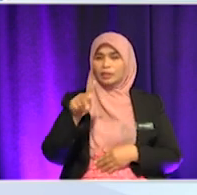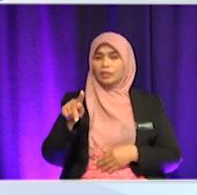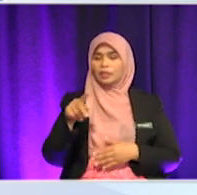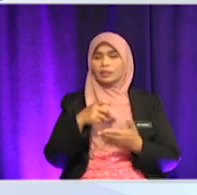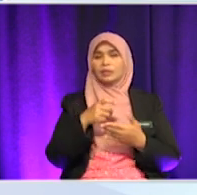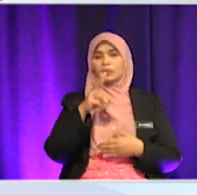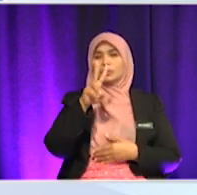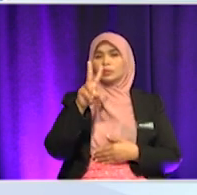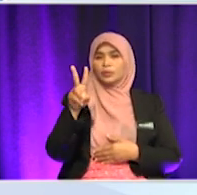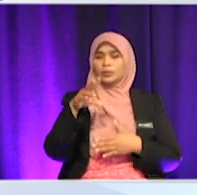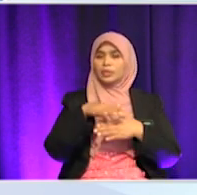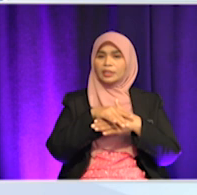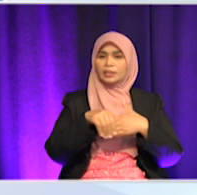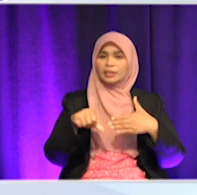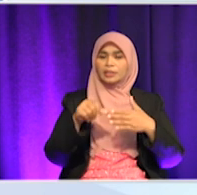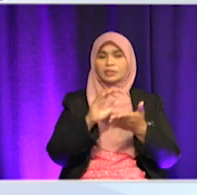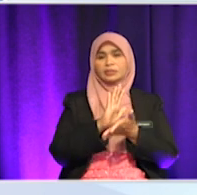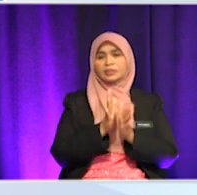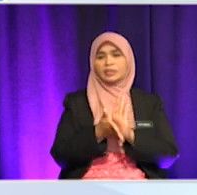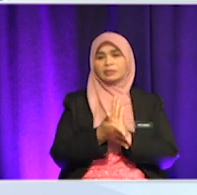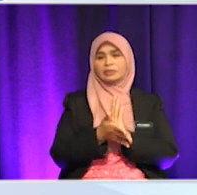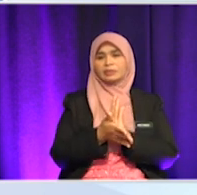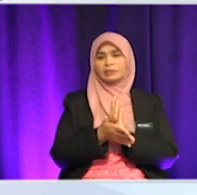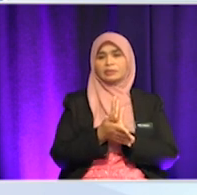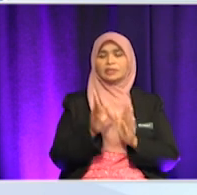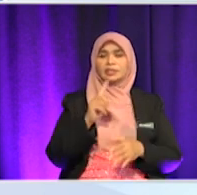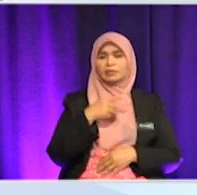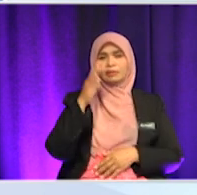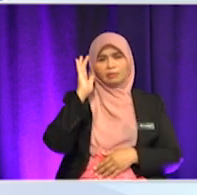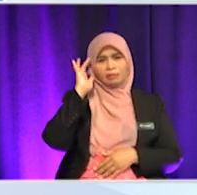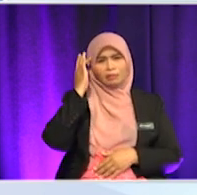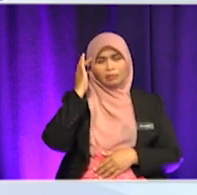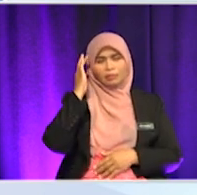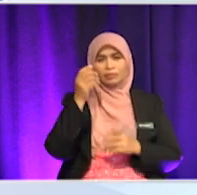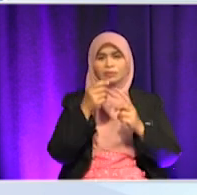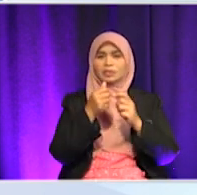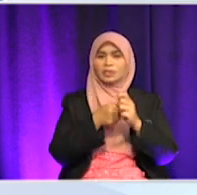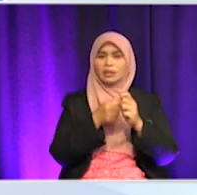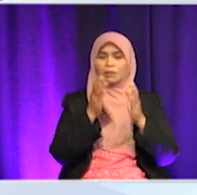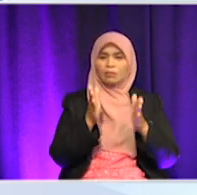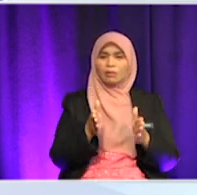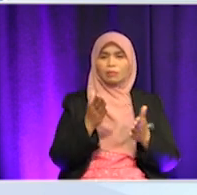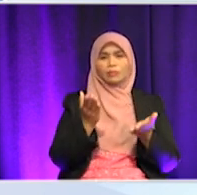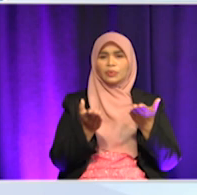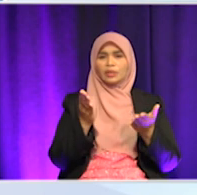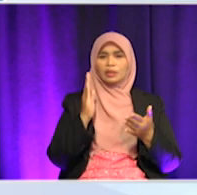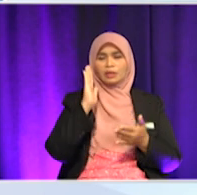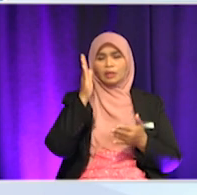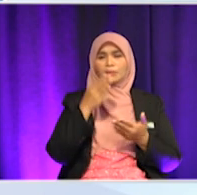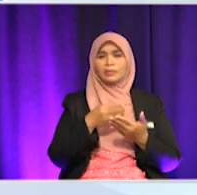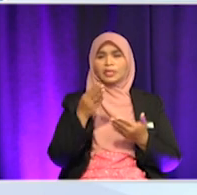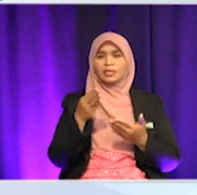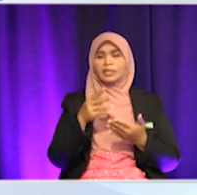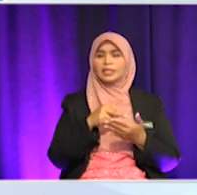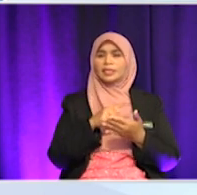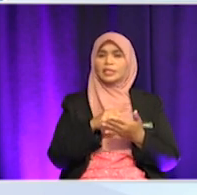bernilai RM22. Okey, jadi kita tak tahu sebab setiap orang mungkin akan membeli bilangan tiket yang berbeza-beza,